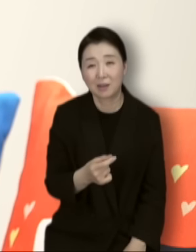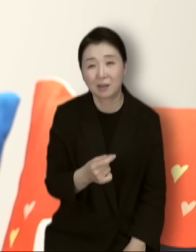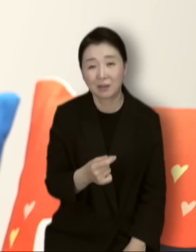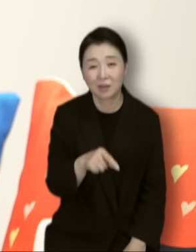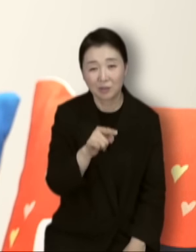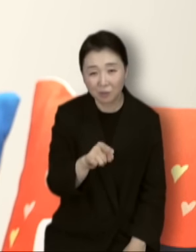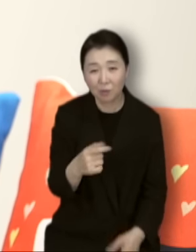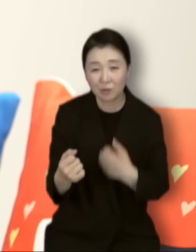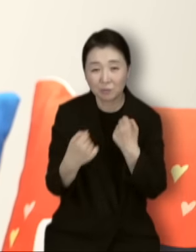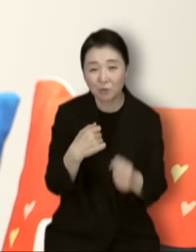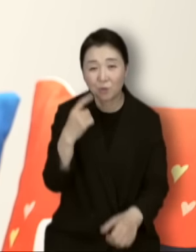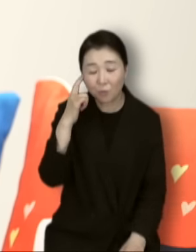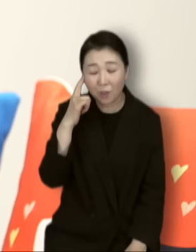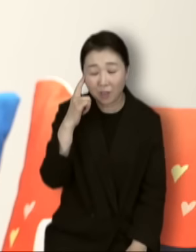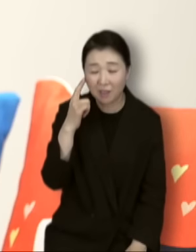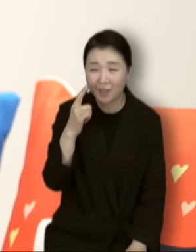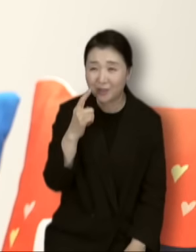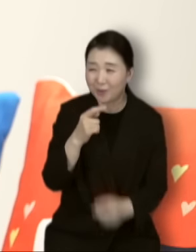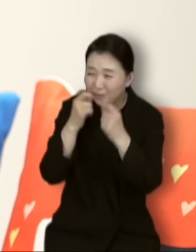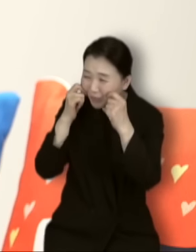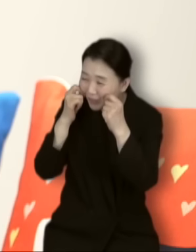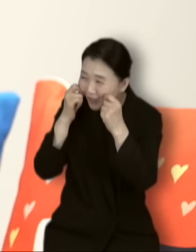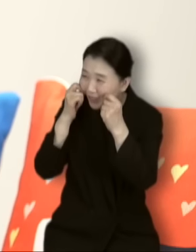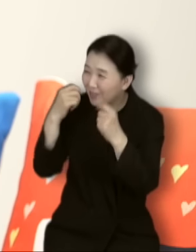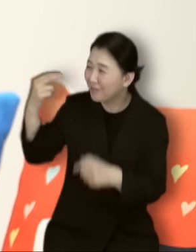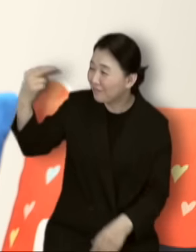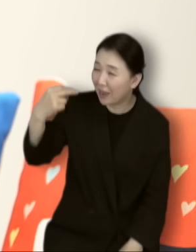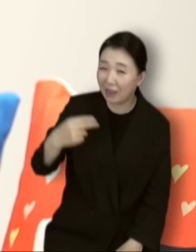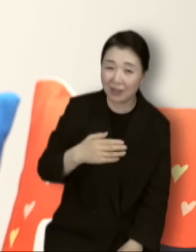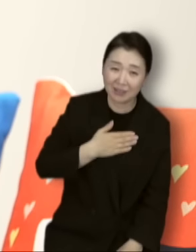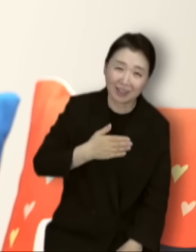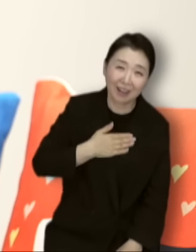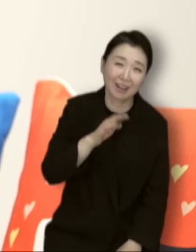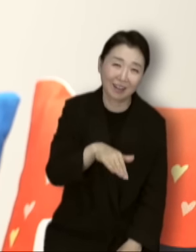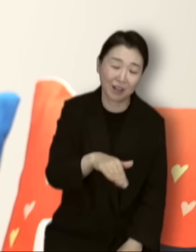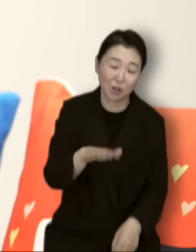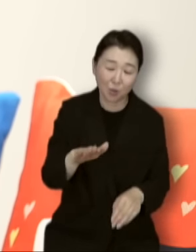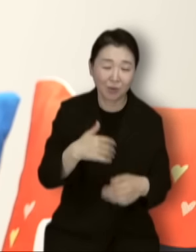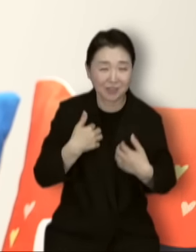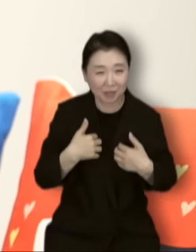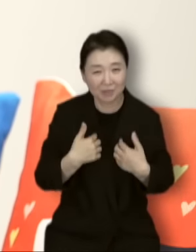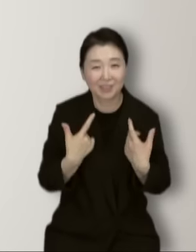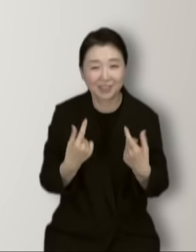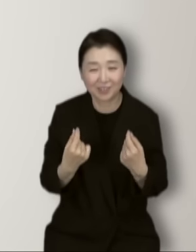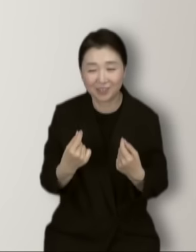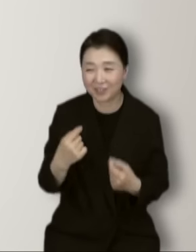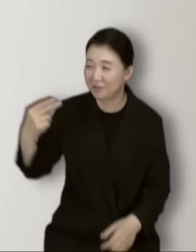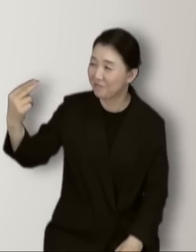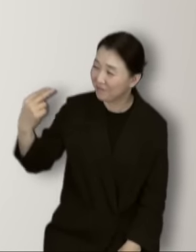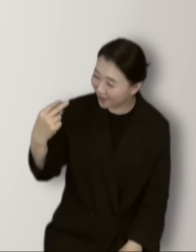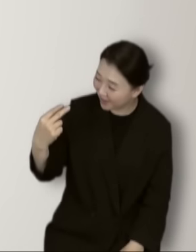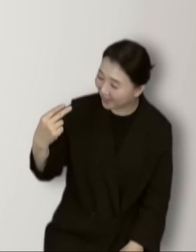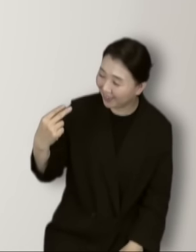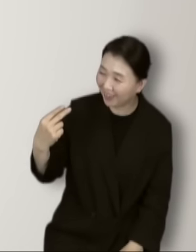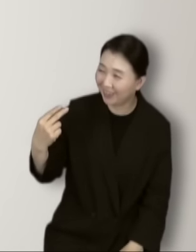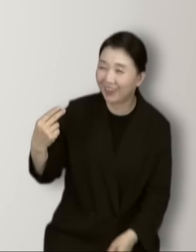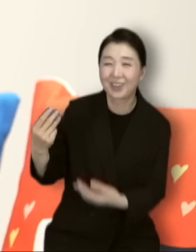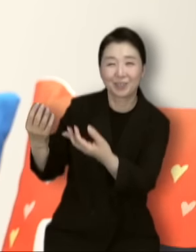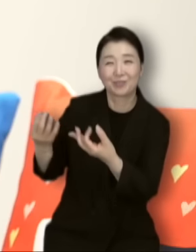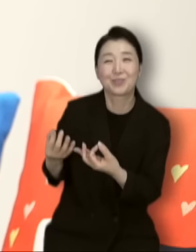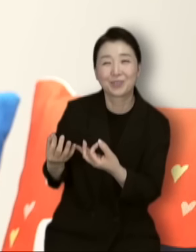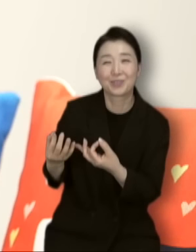아시겠지만 그럼에도 불구하고 또 어떨 때 히 하고 웃으시면서 영실아 오늘 참 재밌구나 이러면서 또